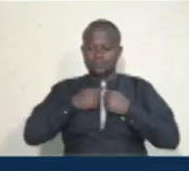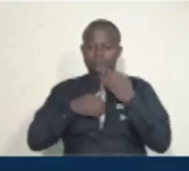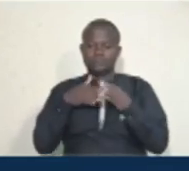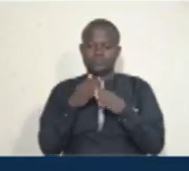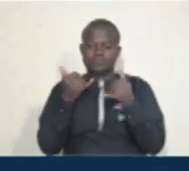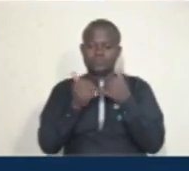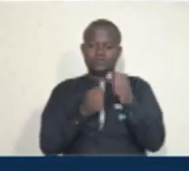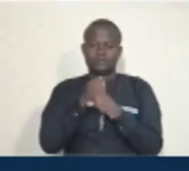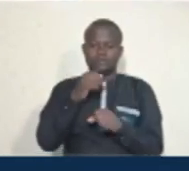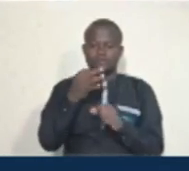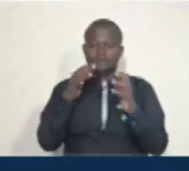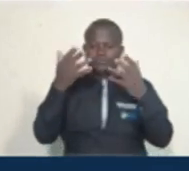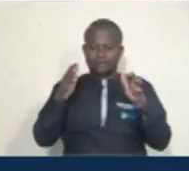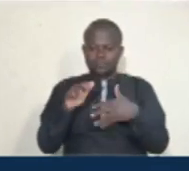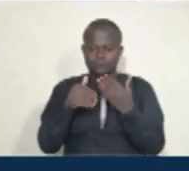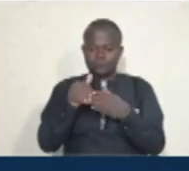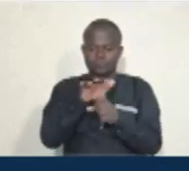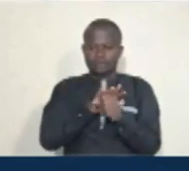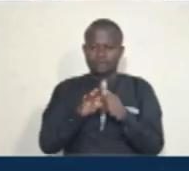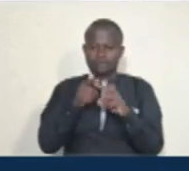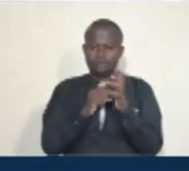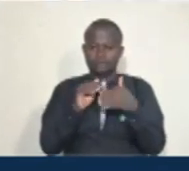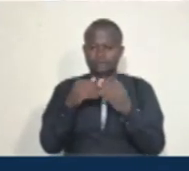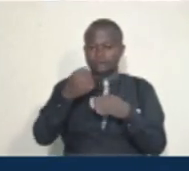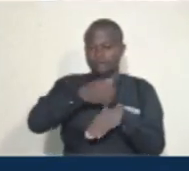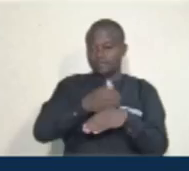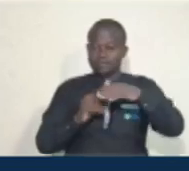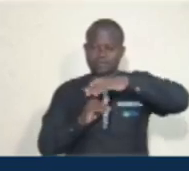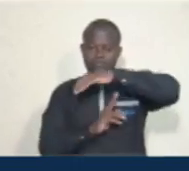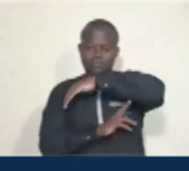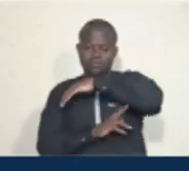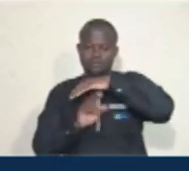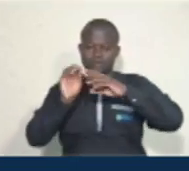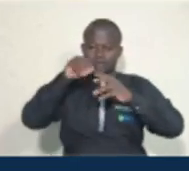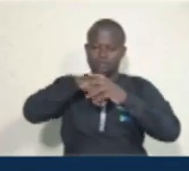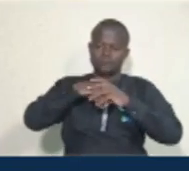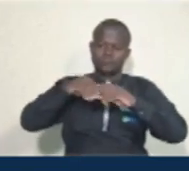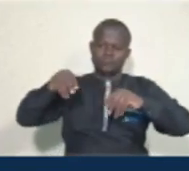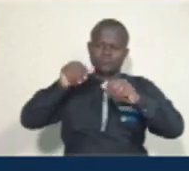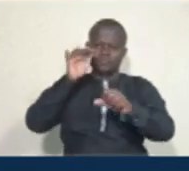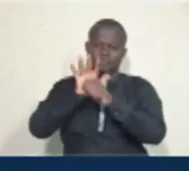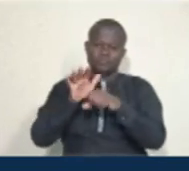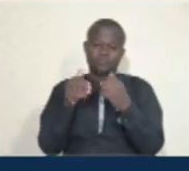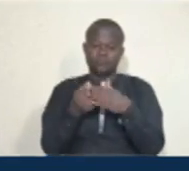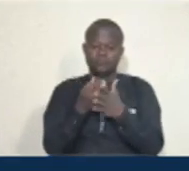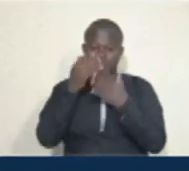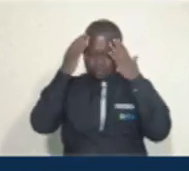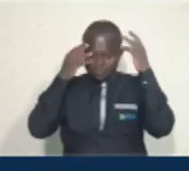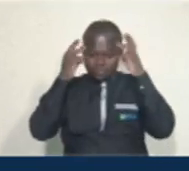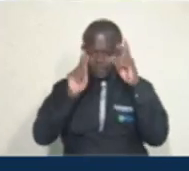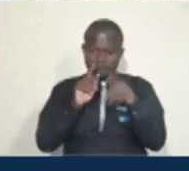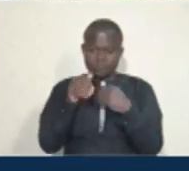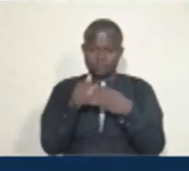Ubu imyaka 3 irashize byuzuye. Gusa munsi y'ibi biraro hitetse umucanga mwinshi, ibiteye impungenge